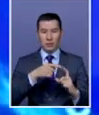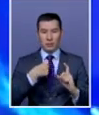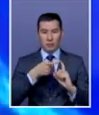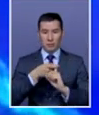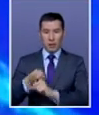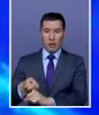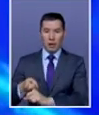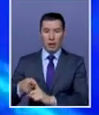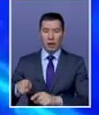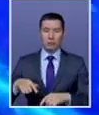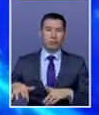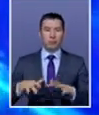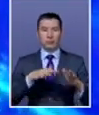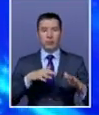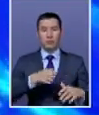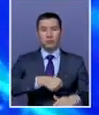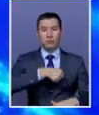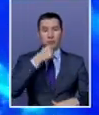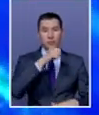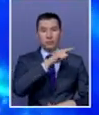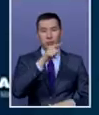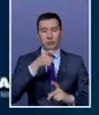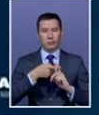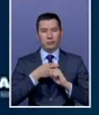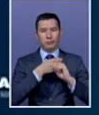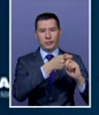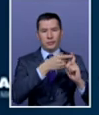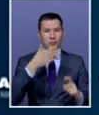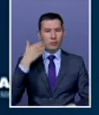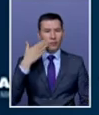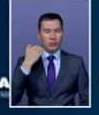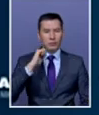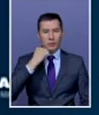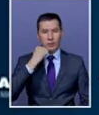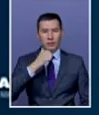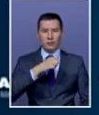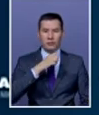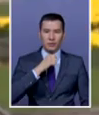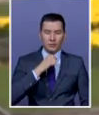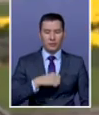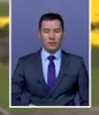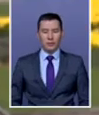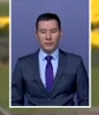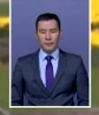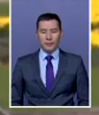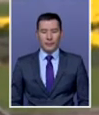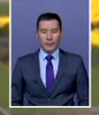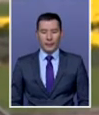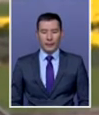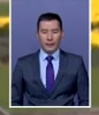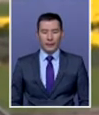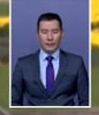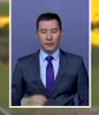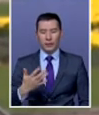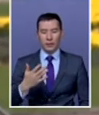могут заразить людей более старшего возраста и людей, которые ходят в группу риска. А вот проверять педагогов